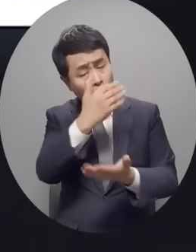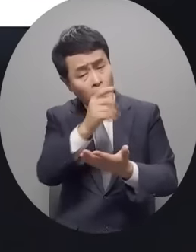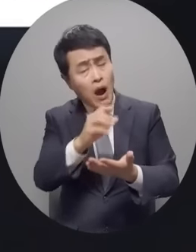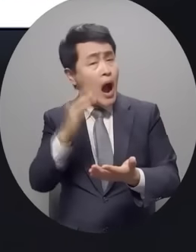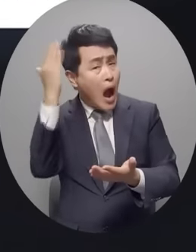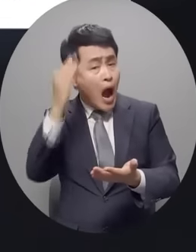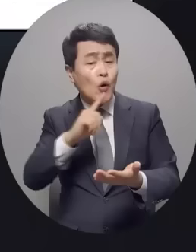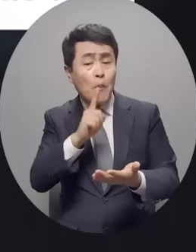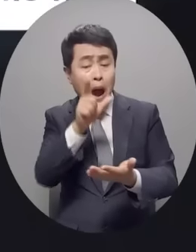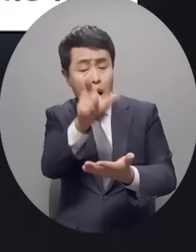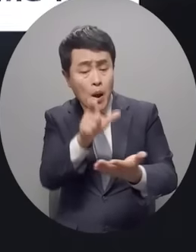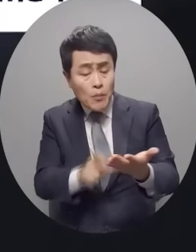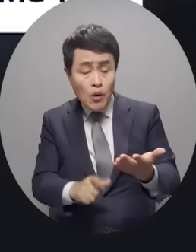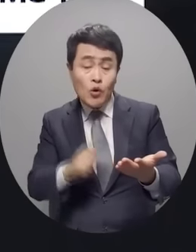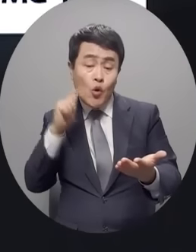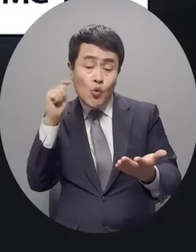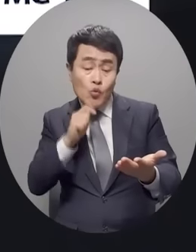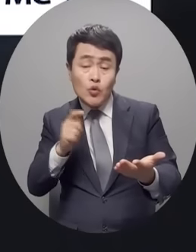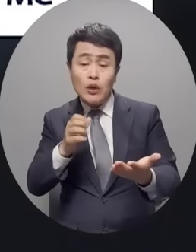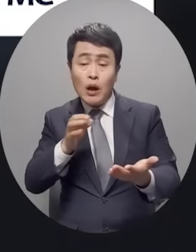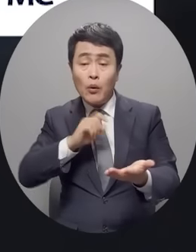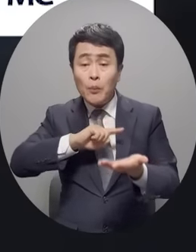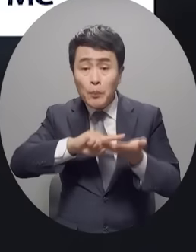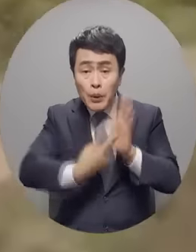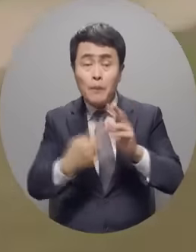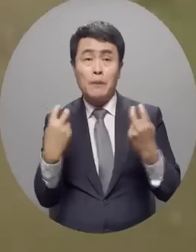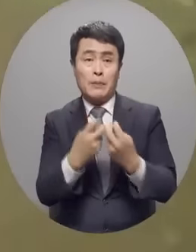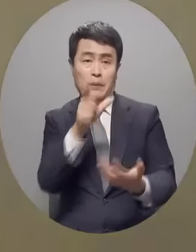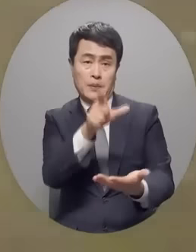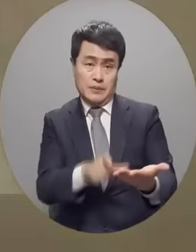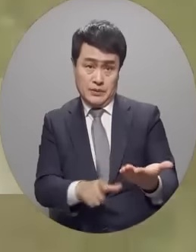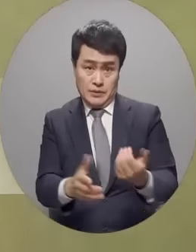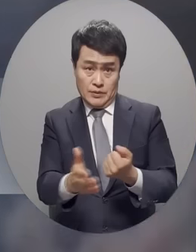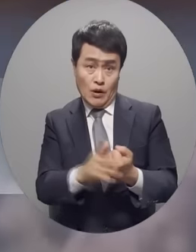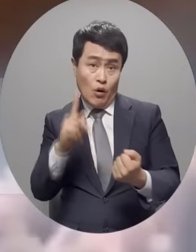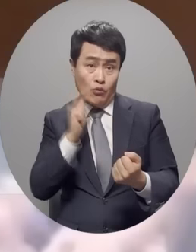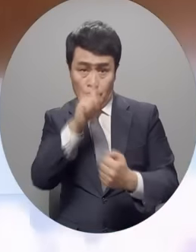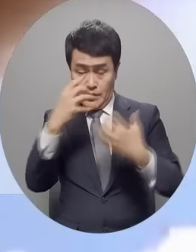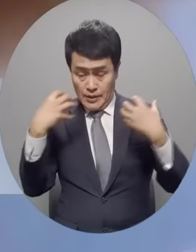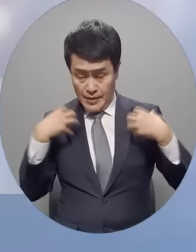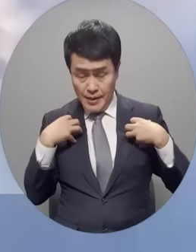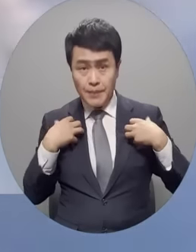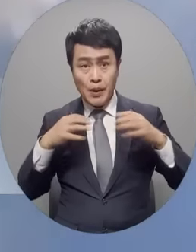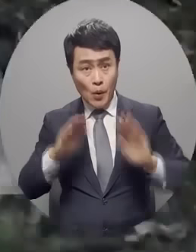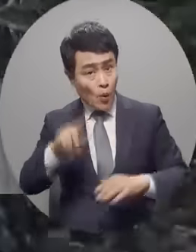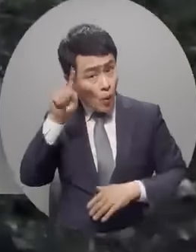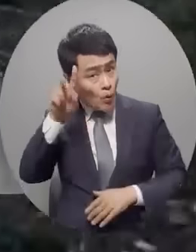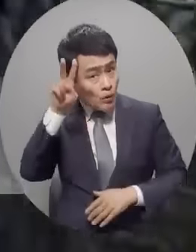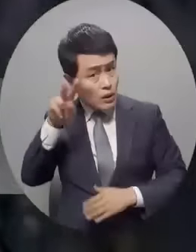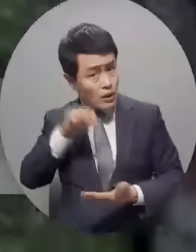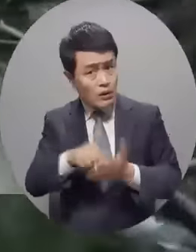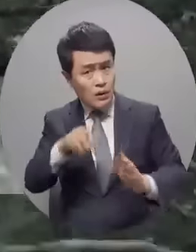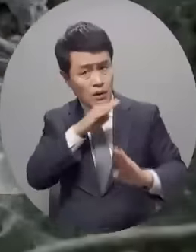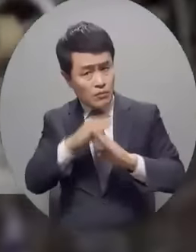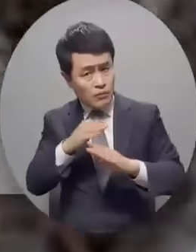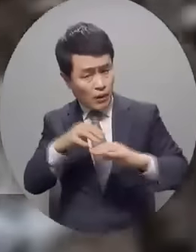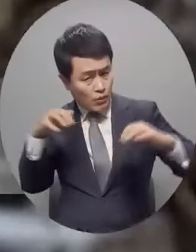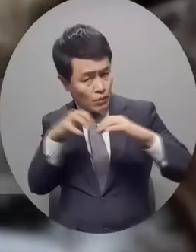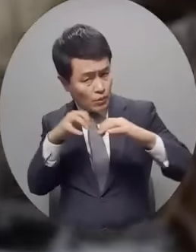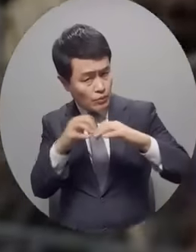표현을 우크라이나어로 음차한 표기가 적혀 있습니다. 우크라이나 정부는 이르면 오늘과 내일 사이 북한군이 교전